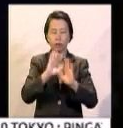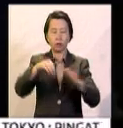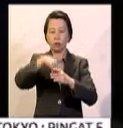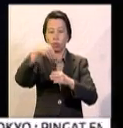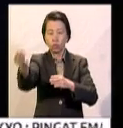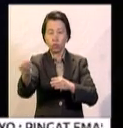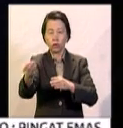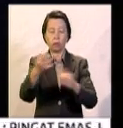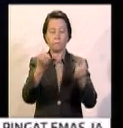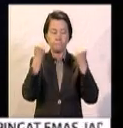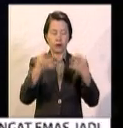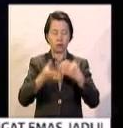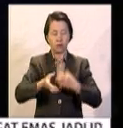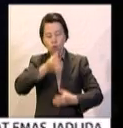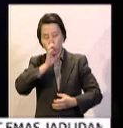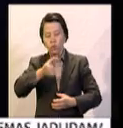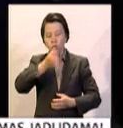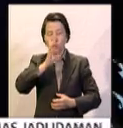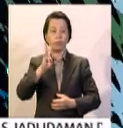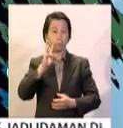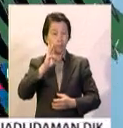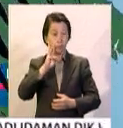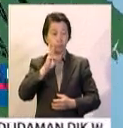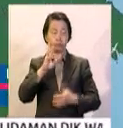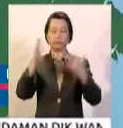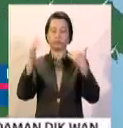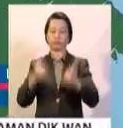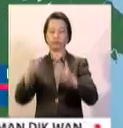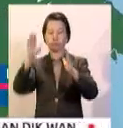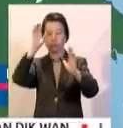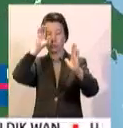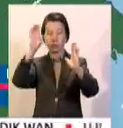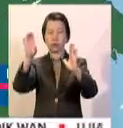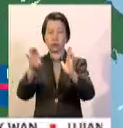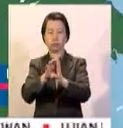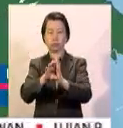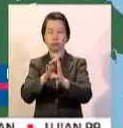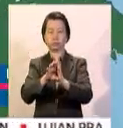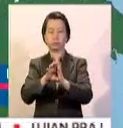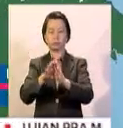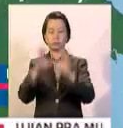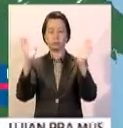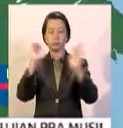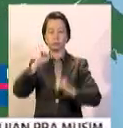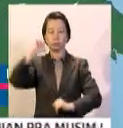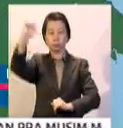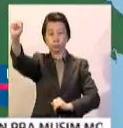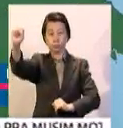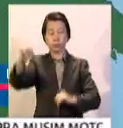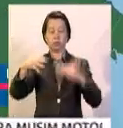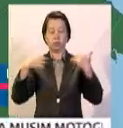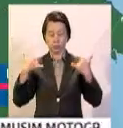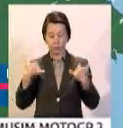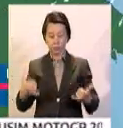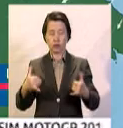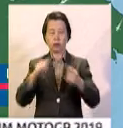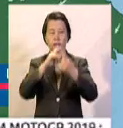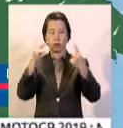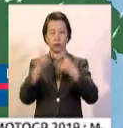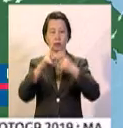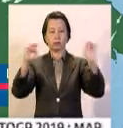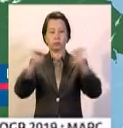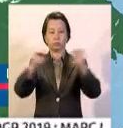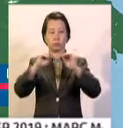dan memperbanyakkan minum air. Kita kembali pula ke paparan imej gemerada di negeri Sabah pada ketika ini, keadaan